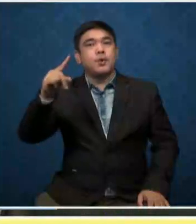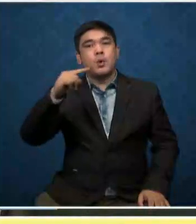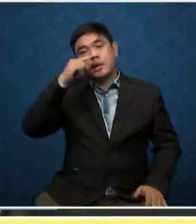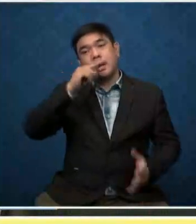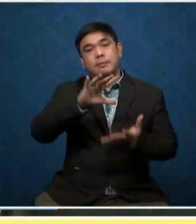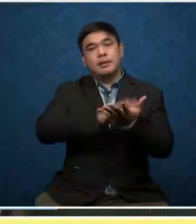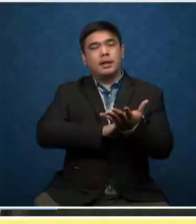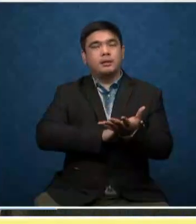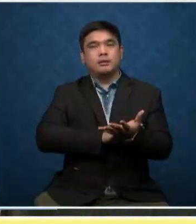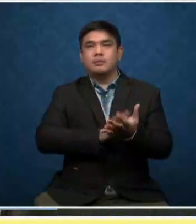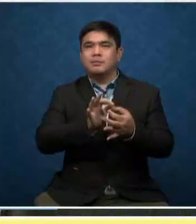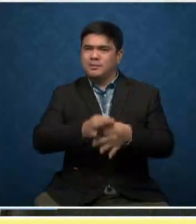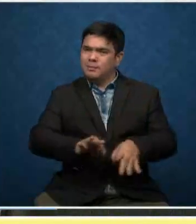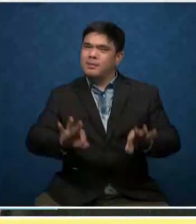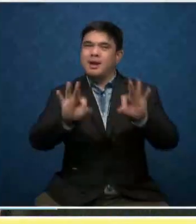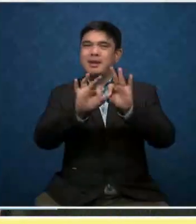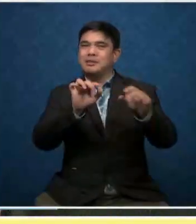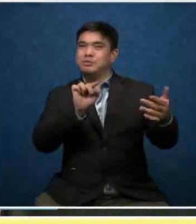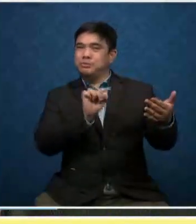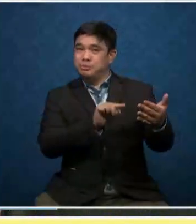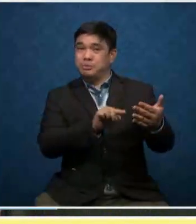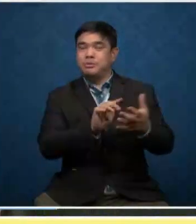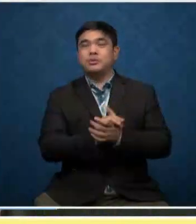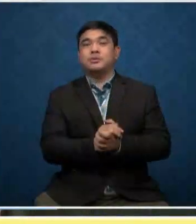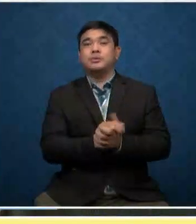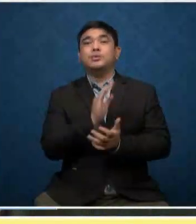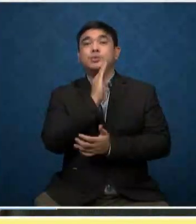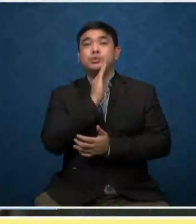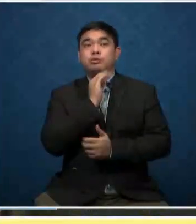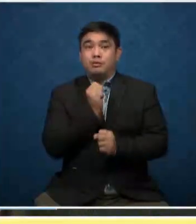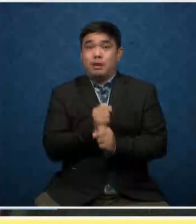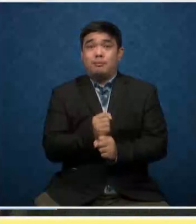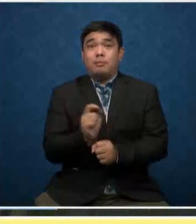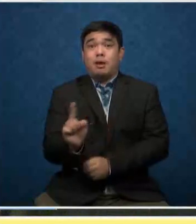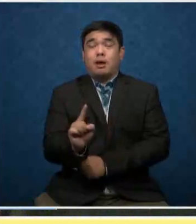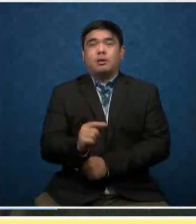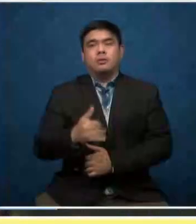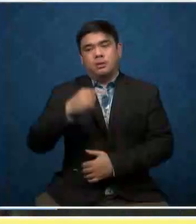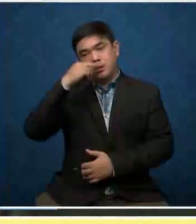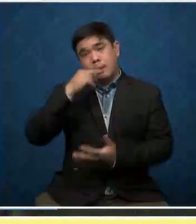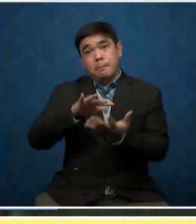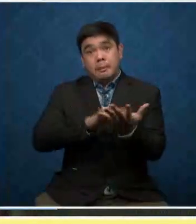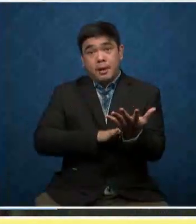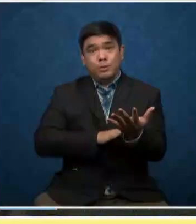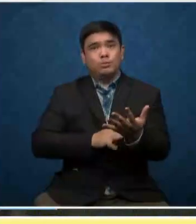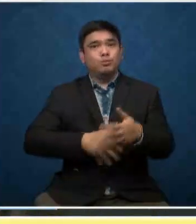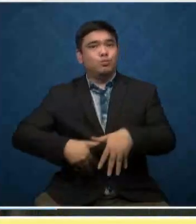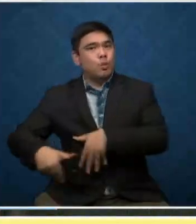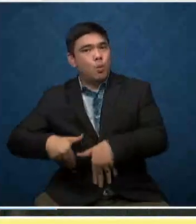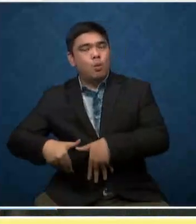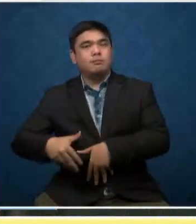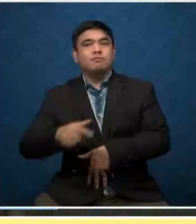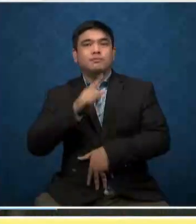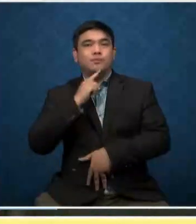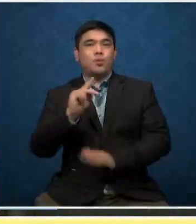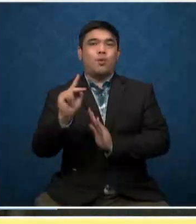ประเทศชาติเป็นหลักว่าสิ่งใดก็ตามที่สามารถทำให้ประชาชนได้รับประโยชน์สูงสุดจากรัฐธรรมนูญที่เป็น